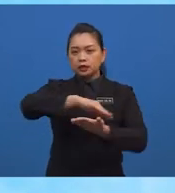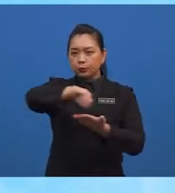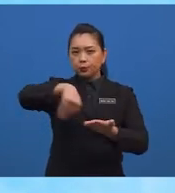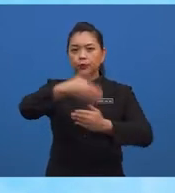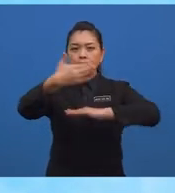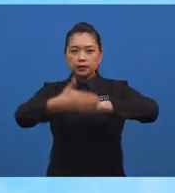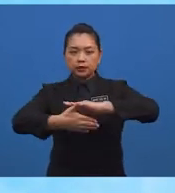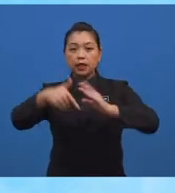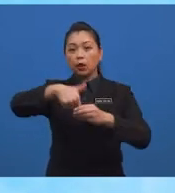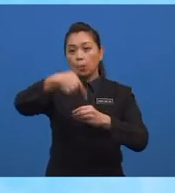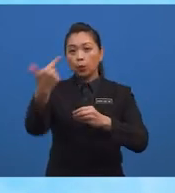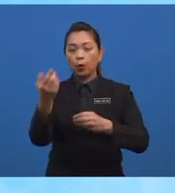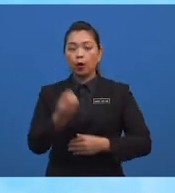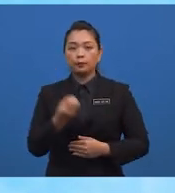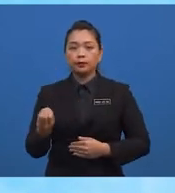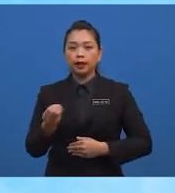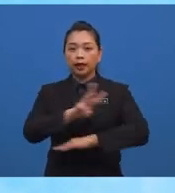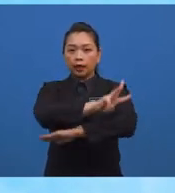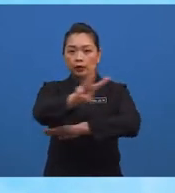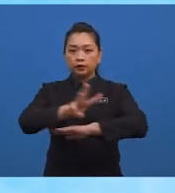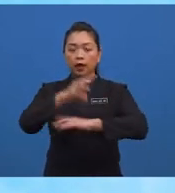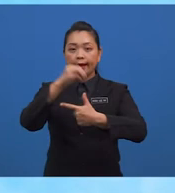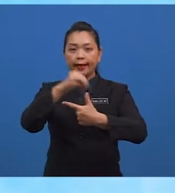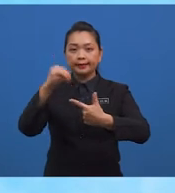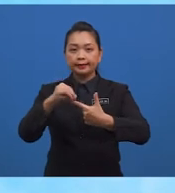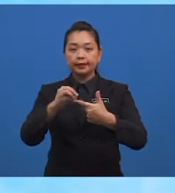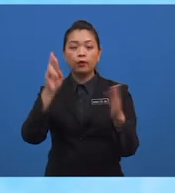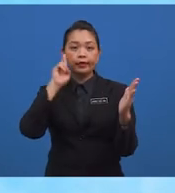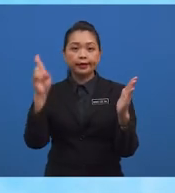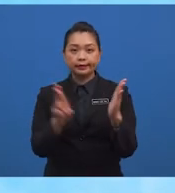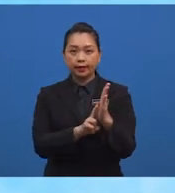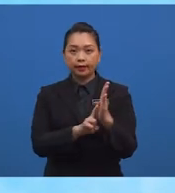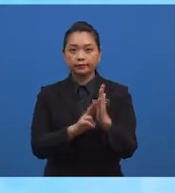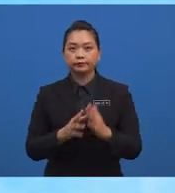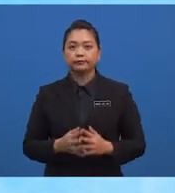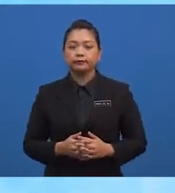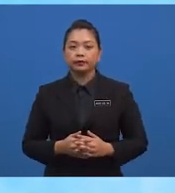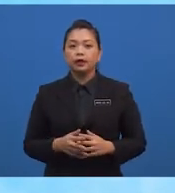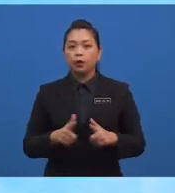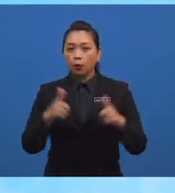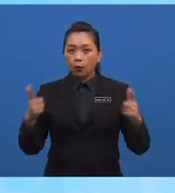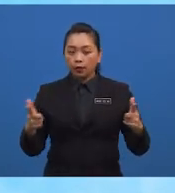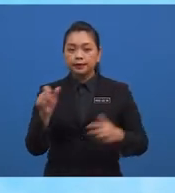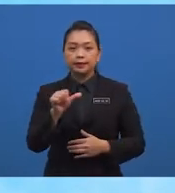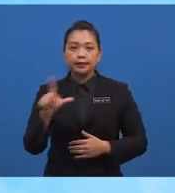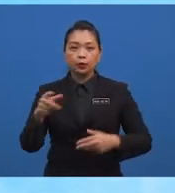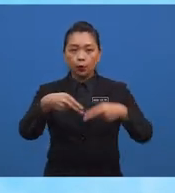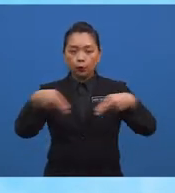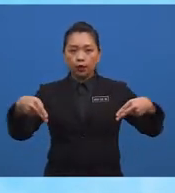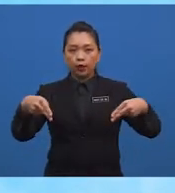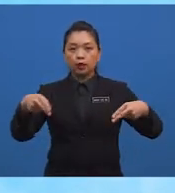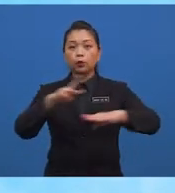semua sisi luar objek, kawasan atau rajah. Luas pula